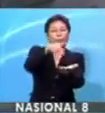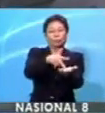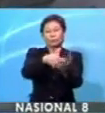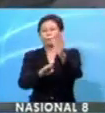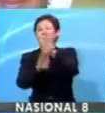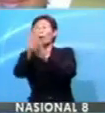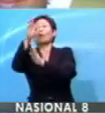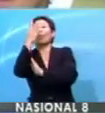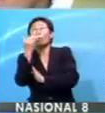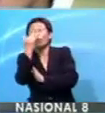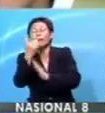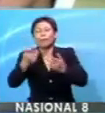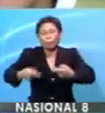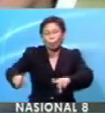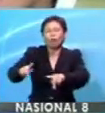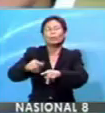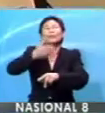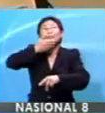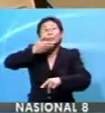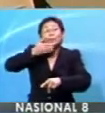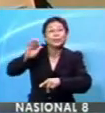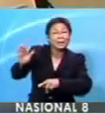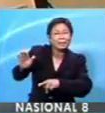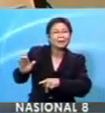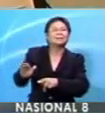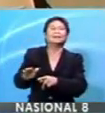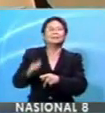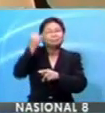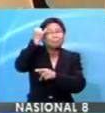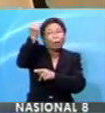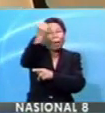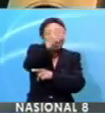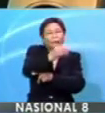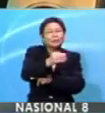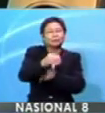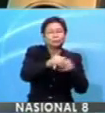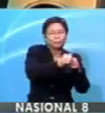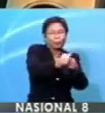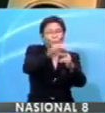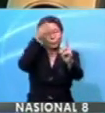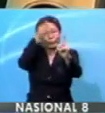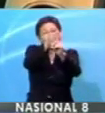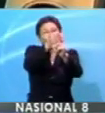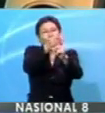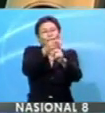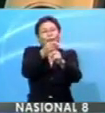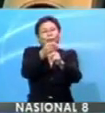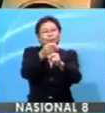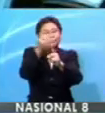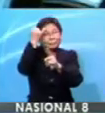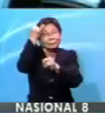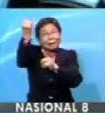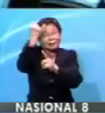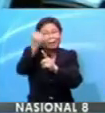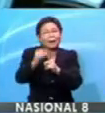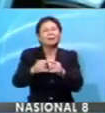dibangunkan khas untuk memberi peluang kepada generasi muda dalam memberikan pendapat dan pemangkin ke arah percambahan idea yang sejajar